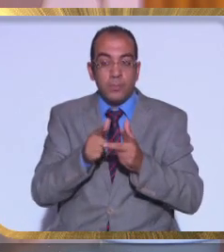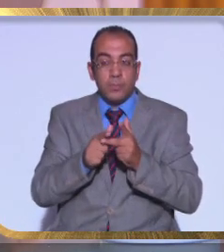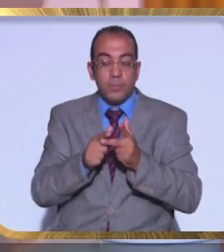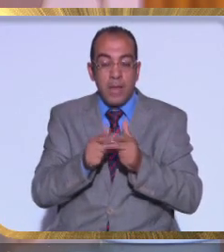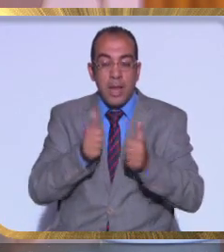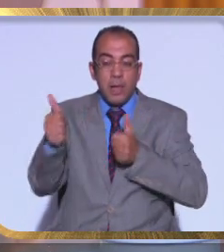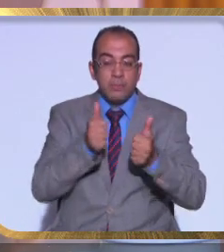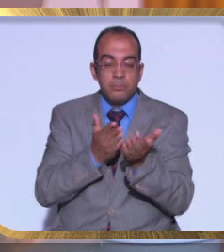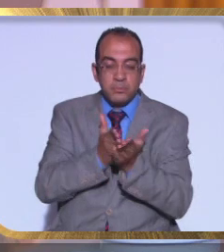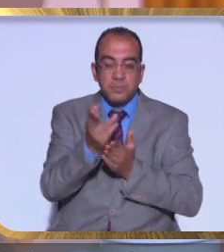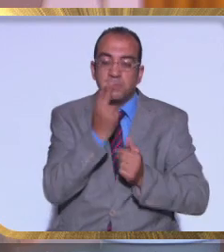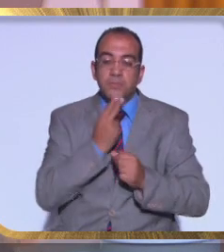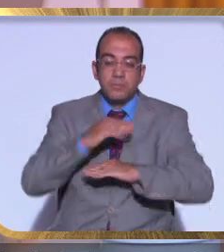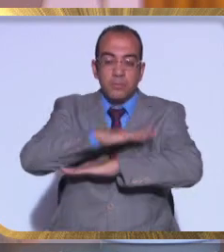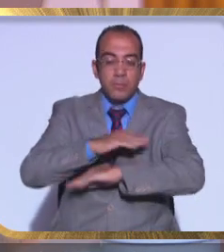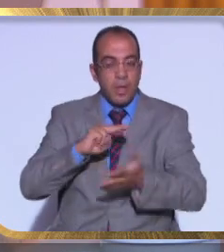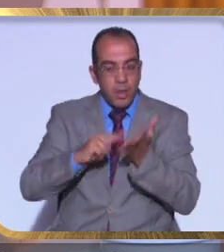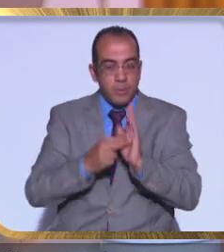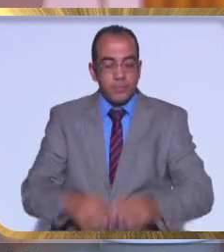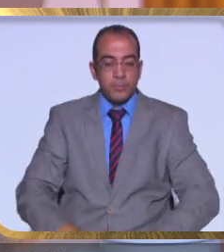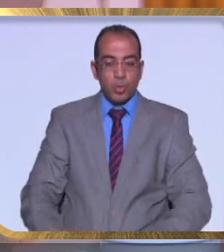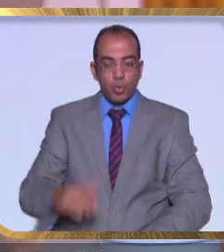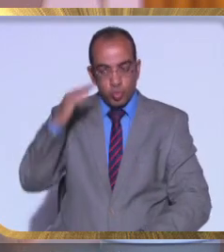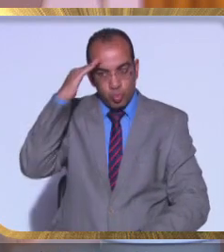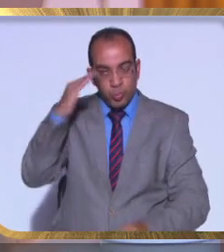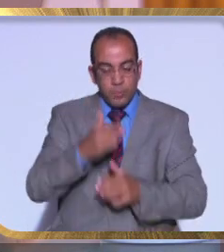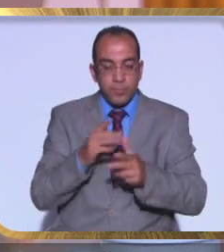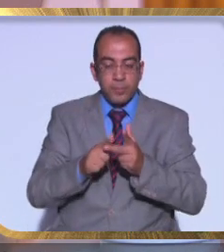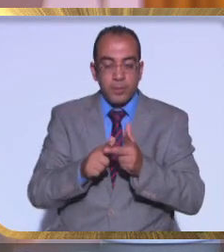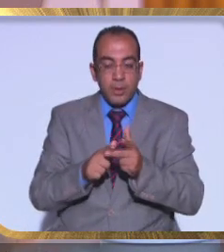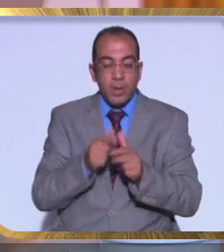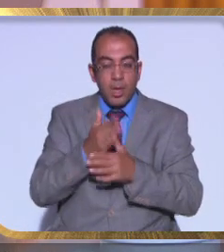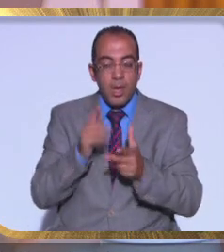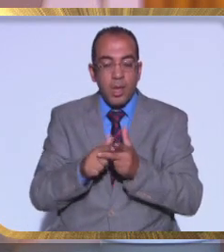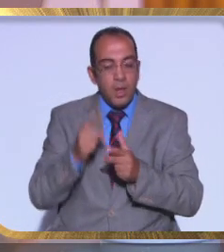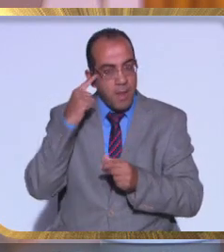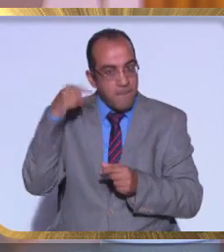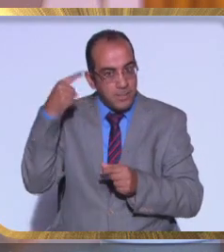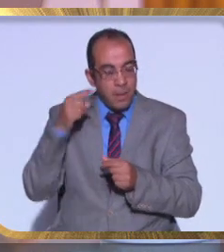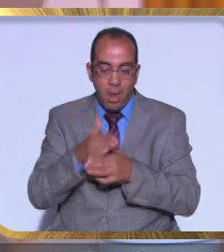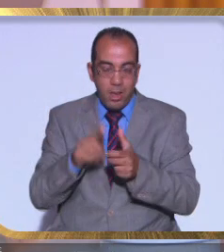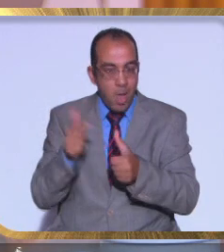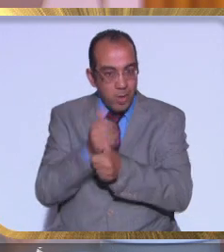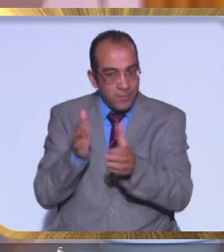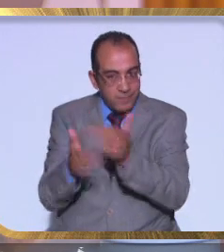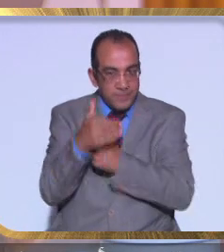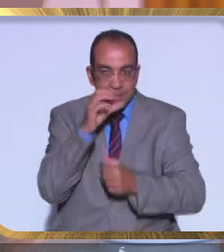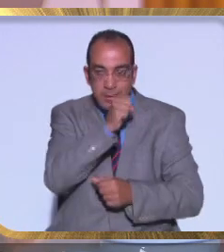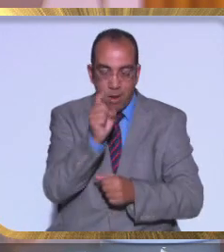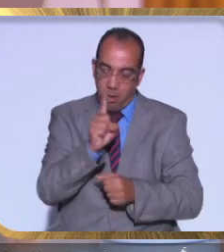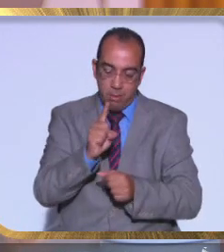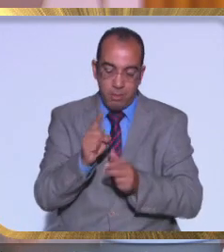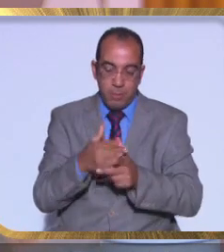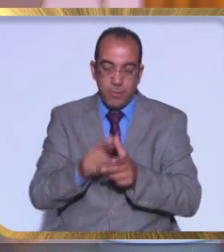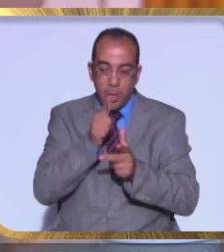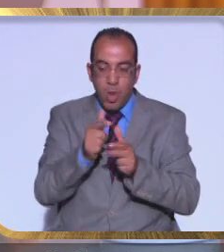الأمر يمشي بهدوء. طيب أنا بشكر لك أنك أنت ما خدتيش قرار مع نفسك في هذا الحال عشان المسألة ما تحتدمش